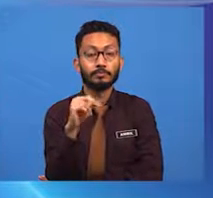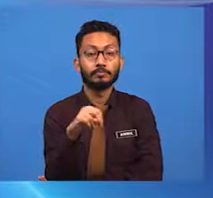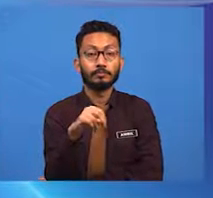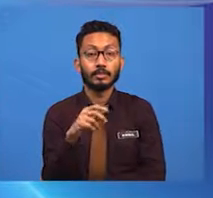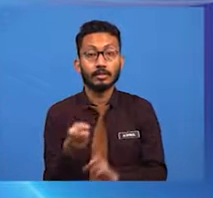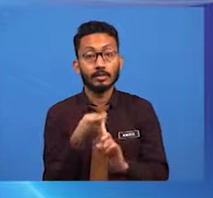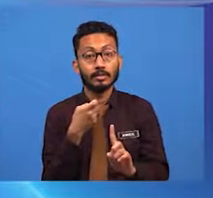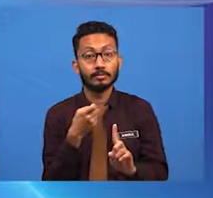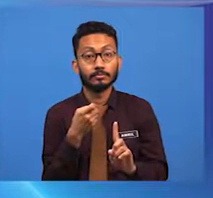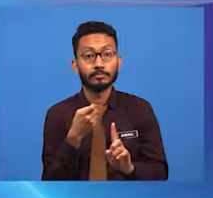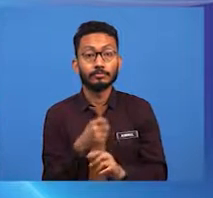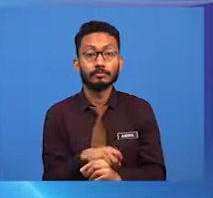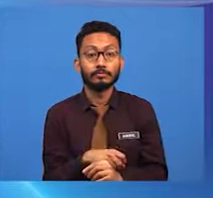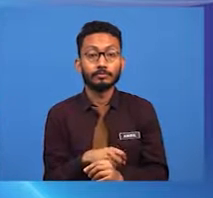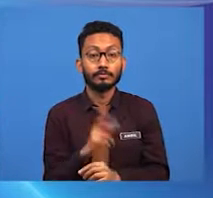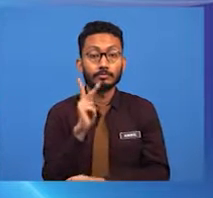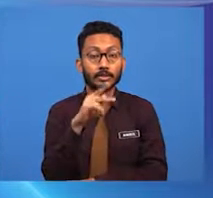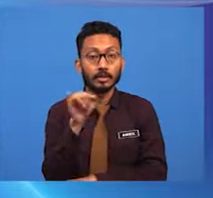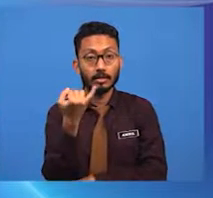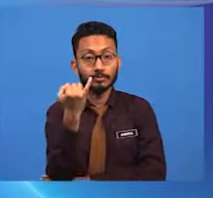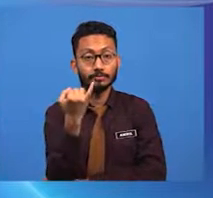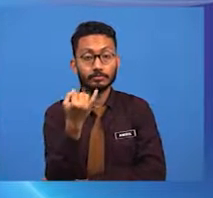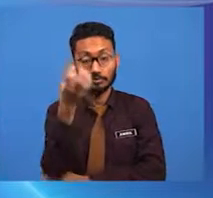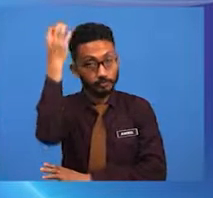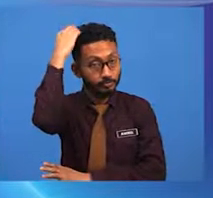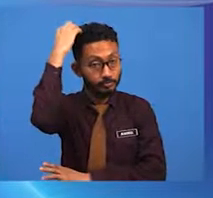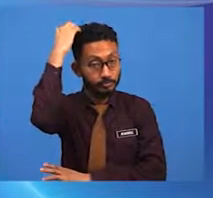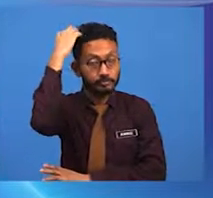Damansara 1, Petaling Jaya, Selangor.